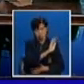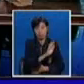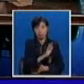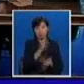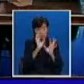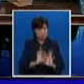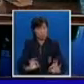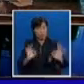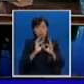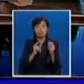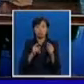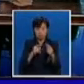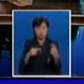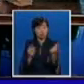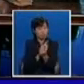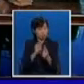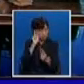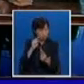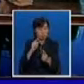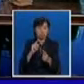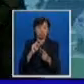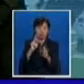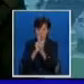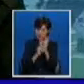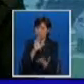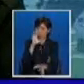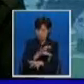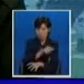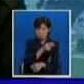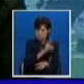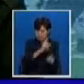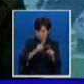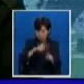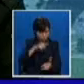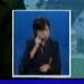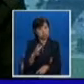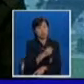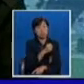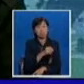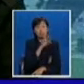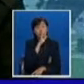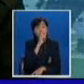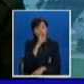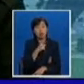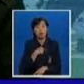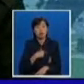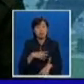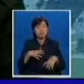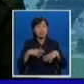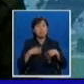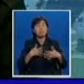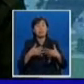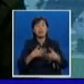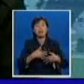จะต้องใช้กฎหมายเนี่ยทำไม่ให้มีนะครับถ้าเรายังยอมให้มีอาวุธสงครามอยู่ในบ้านในเมืองอย่างเงี้ยนะครับแล้ว